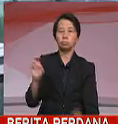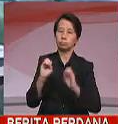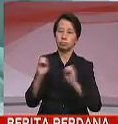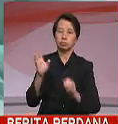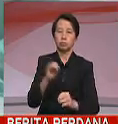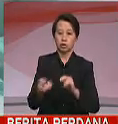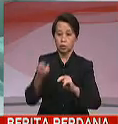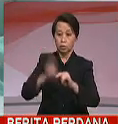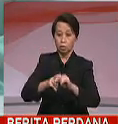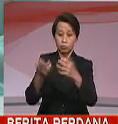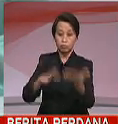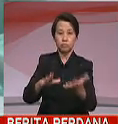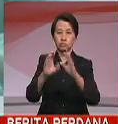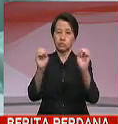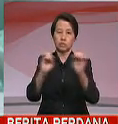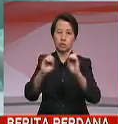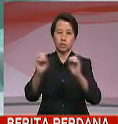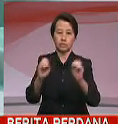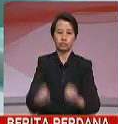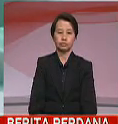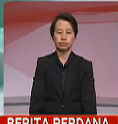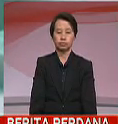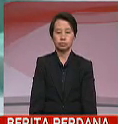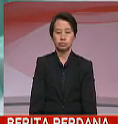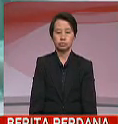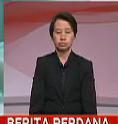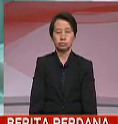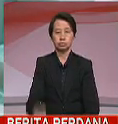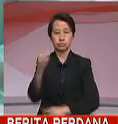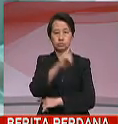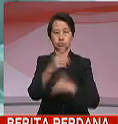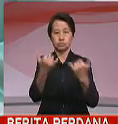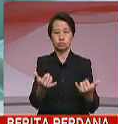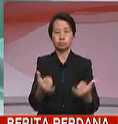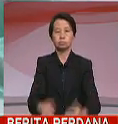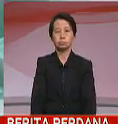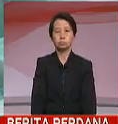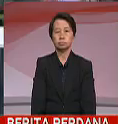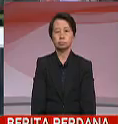dan tiada pertambahan kes kematian berkaitan COVID-19 dilaporkan hari ini.